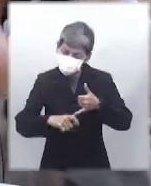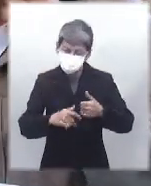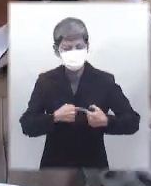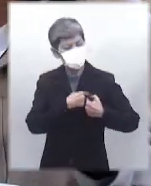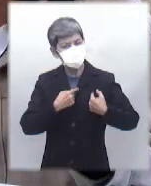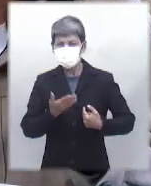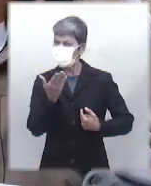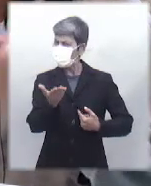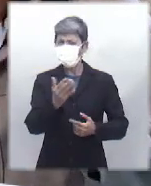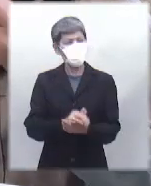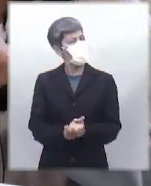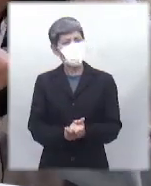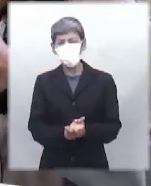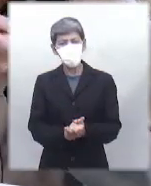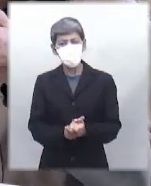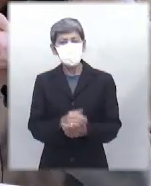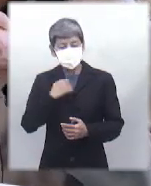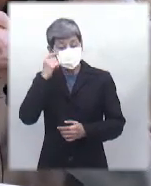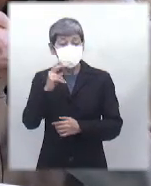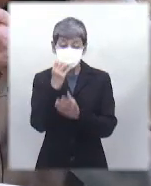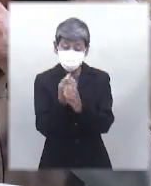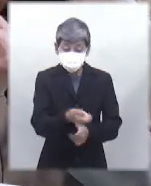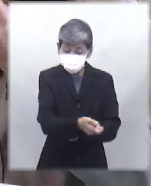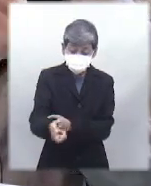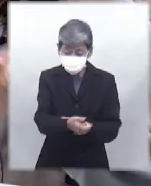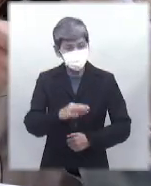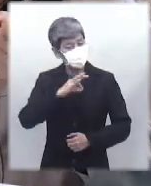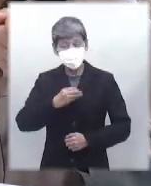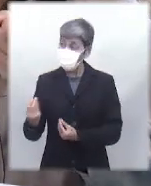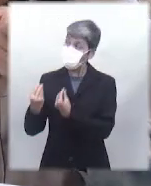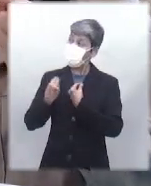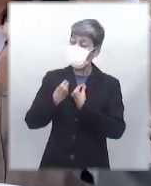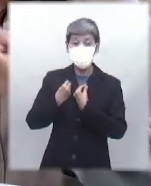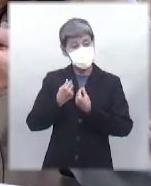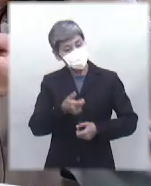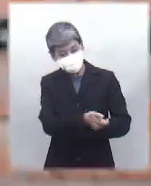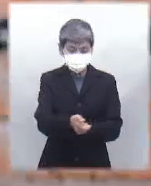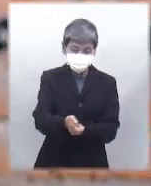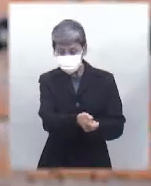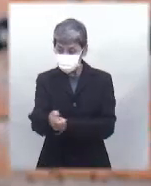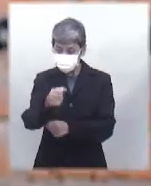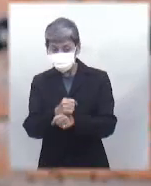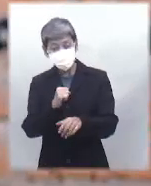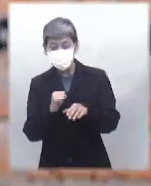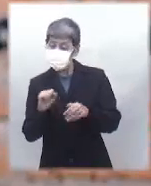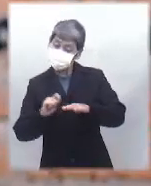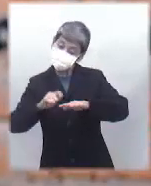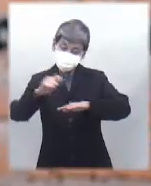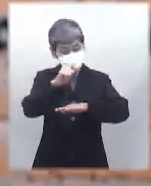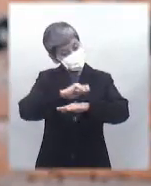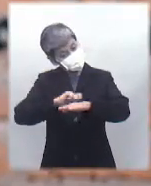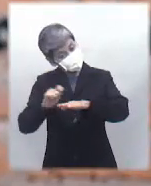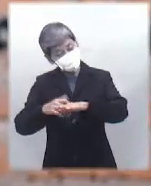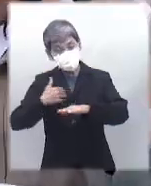พี่ให้พี่เขาลดน้ำต้นไม้อู๋ก็เชื่อนะว่าเขาก็ภูมิใจในสิ่งที่เขาได้ทำวันนึงได้เช็ดรถมันก็ภูมิใจอีก